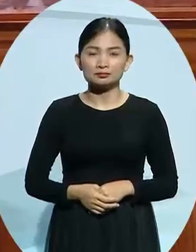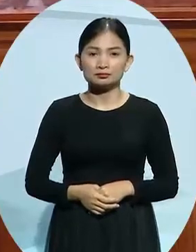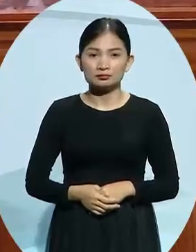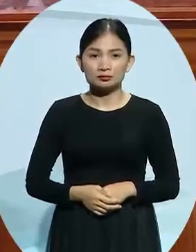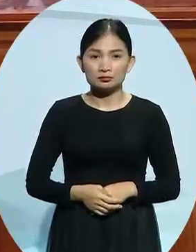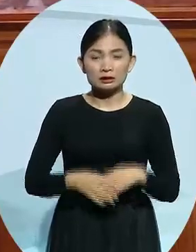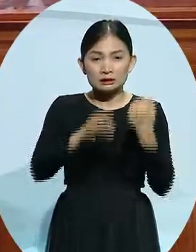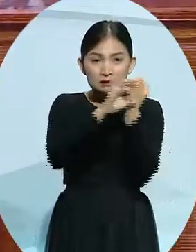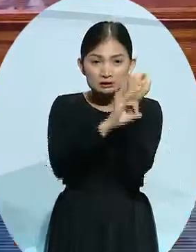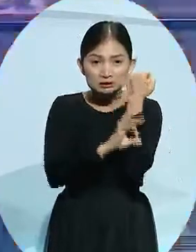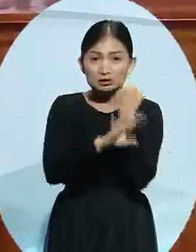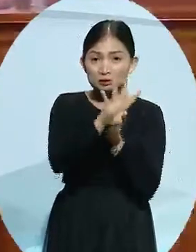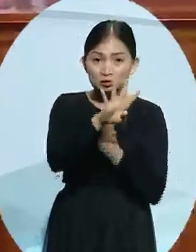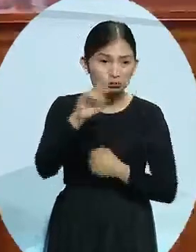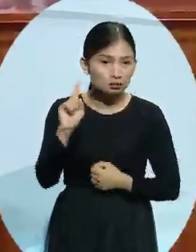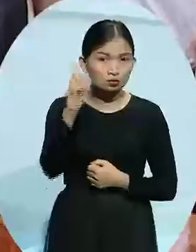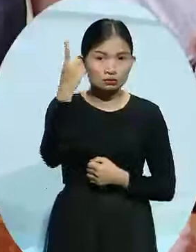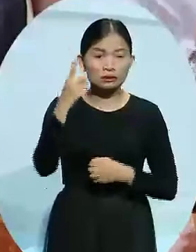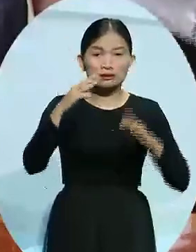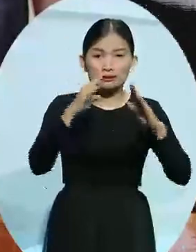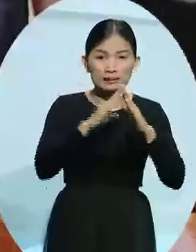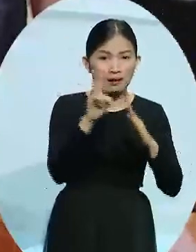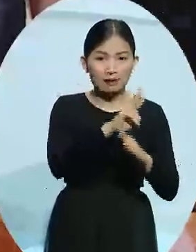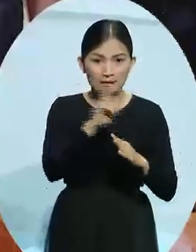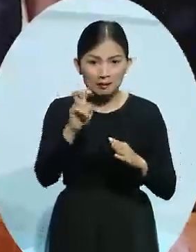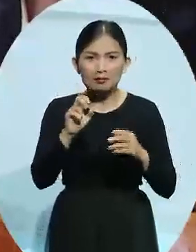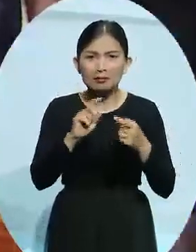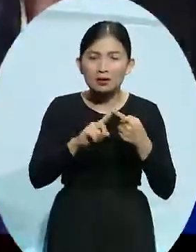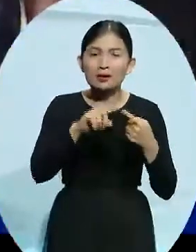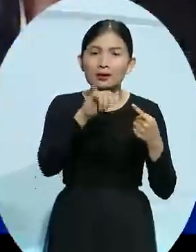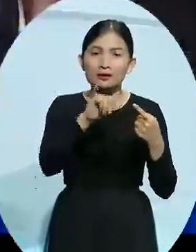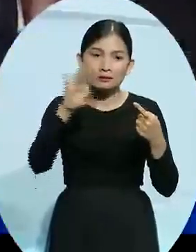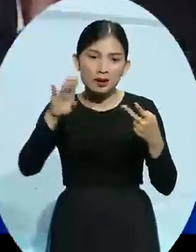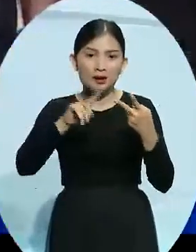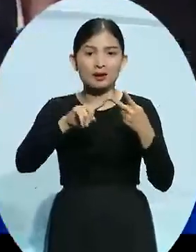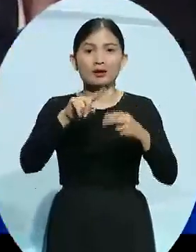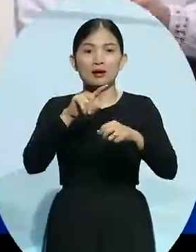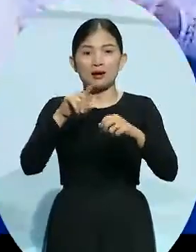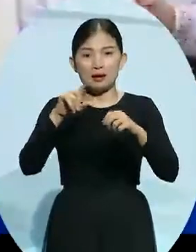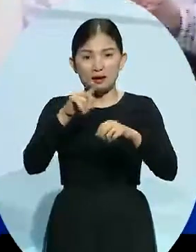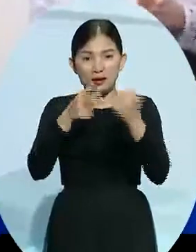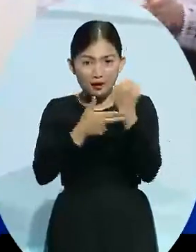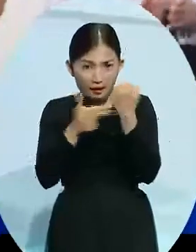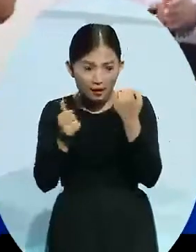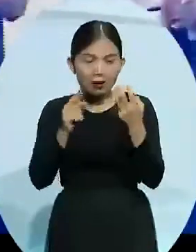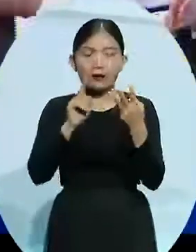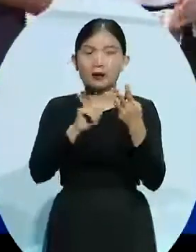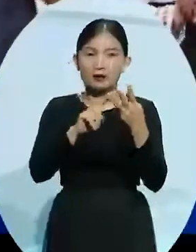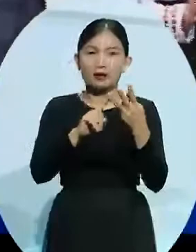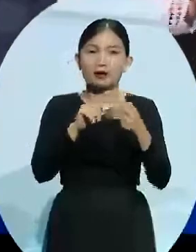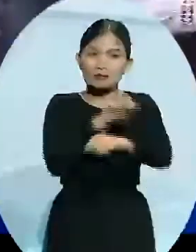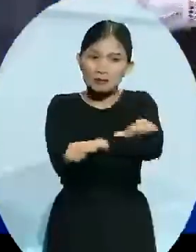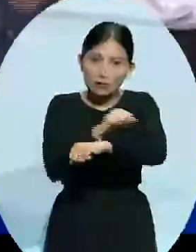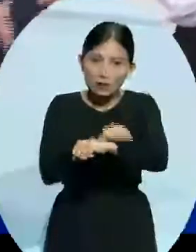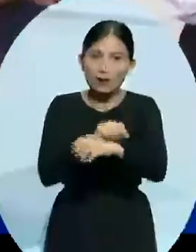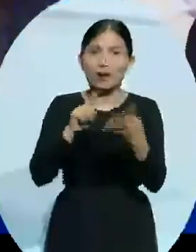4 địa phương đầu tiên sẽ tiếp nhận 200 căn nhà đại đoàn kết là Yên Bái, Nghệ An, Thanh Hóa và Quảng Trị. Mỗi tỉnh sẽ có 50 hộ nghèo được trao tặng